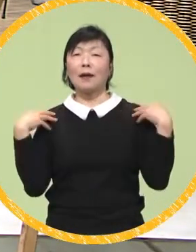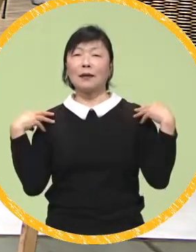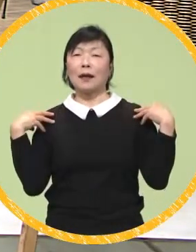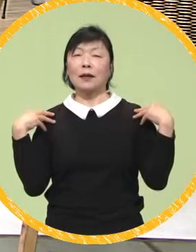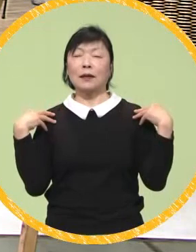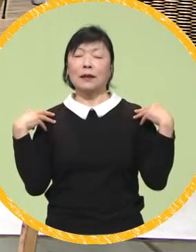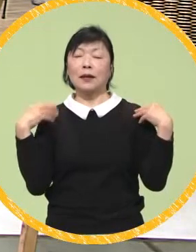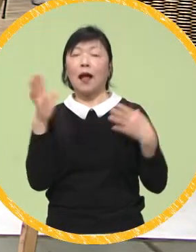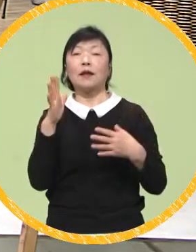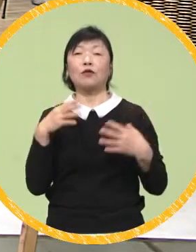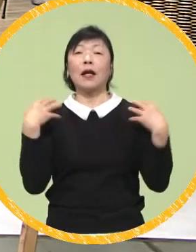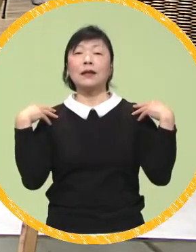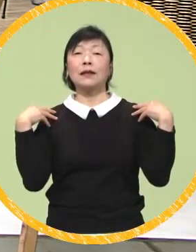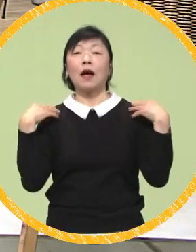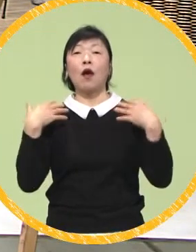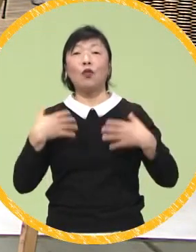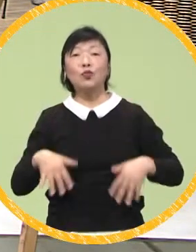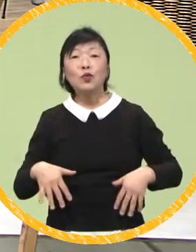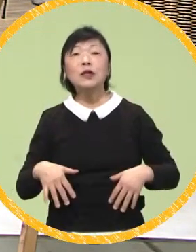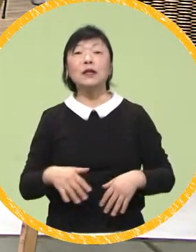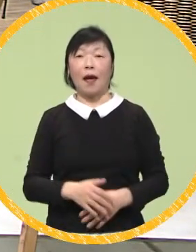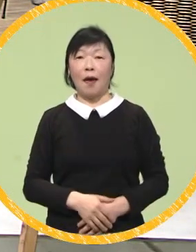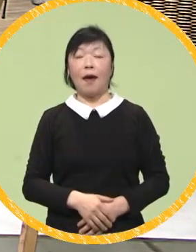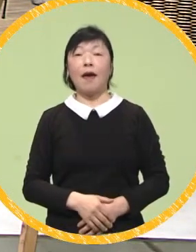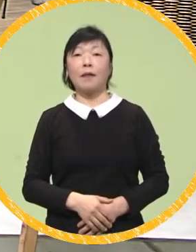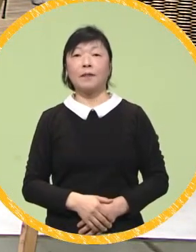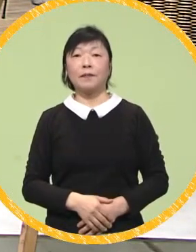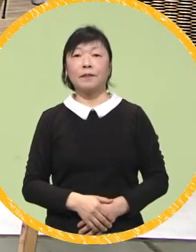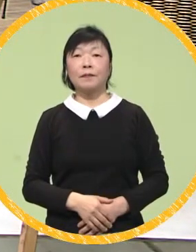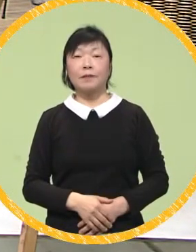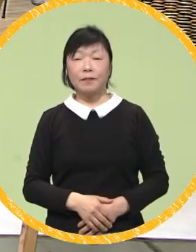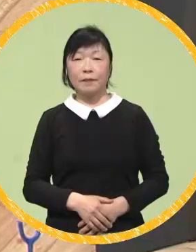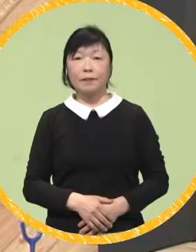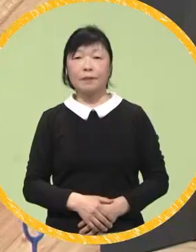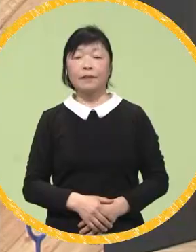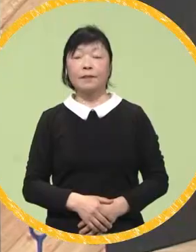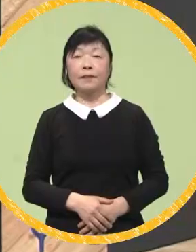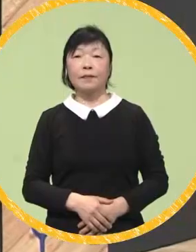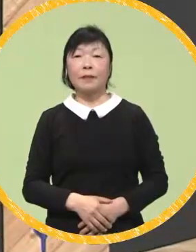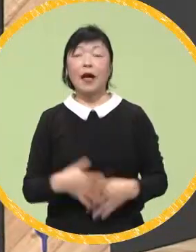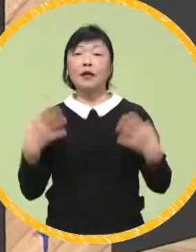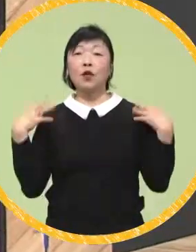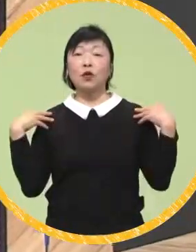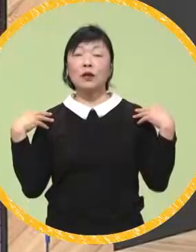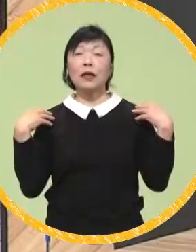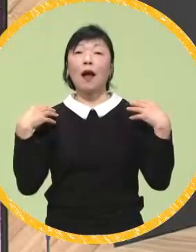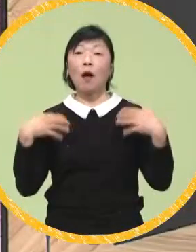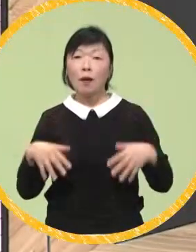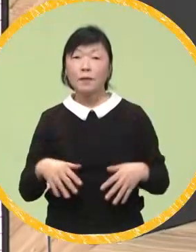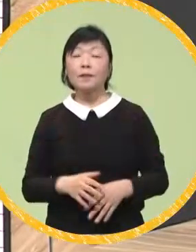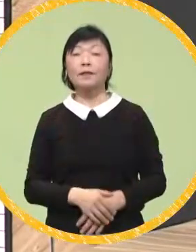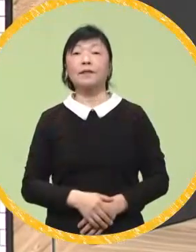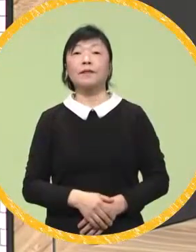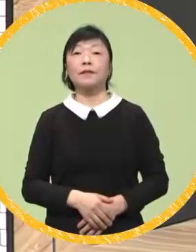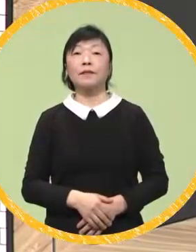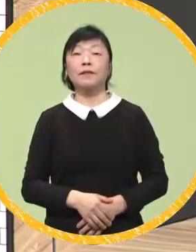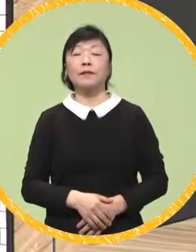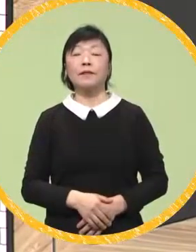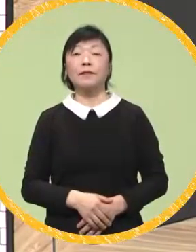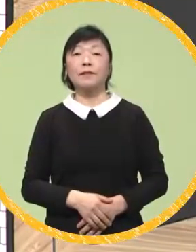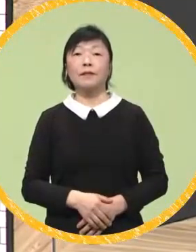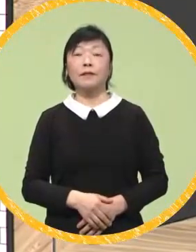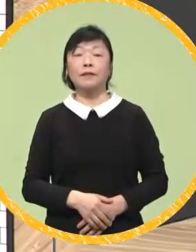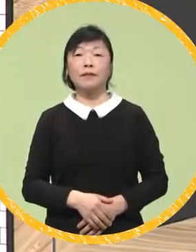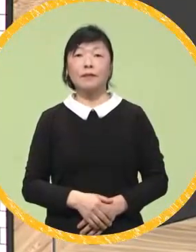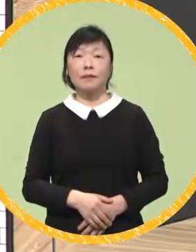のでhere の力を抜いてなるほど救助ちょっとギュッと握りこまないでねちょっと力こんな感じで3予報大破俺は